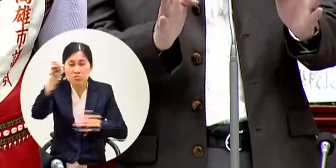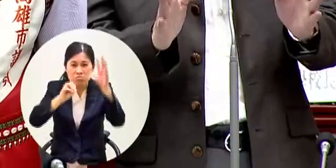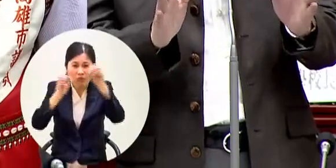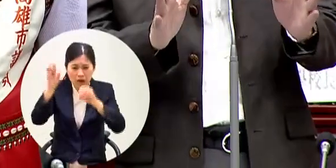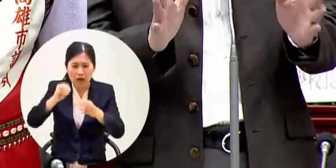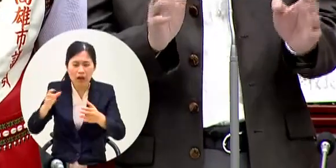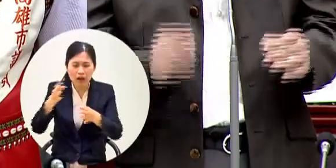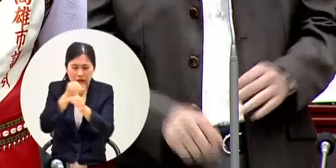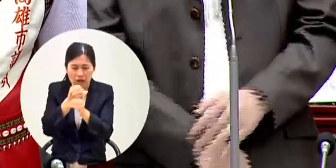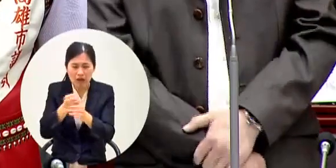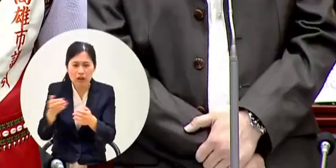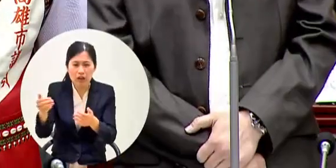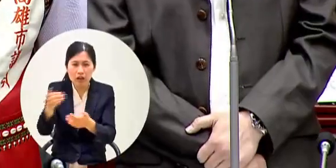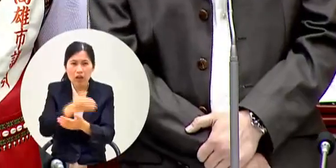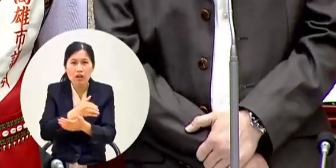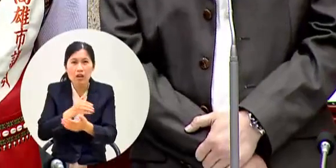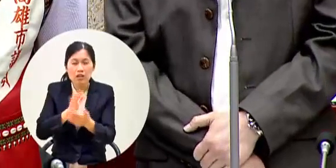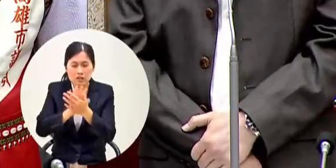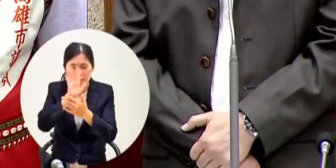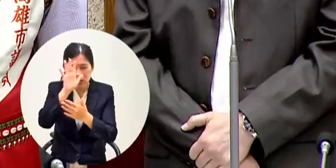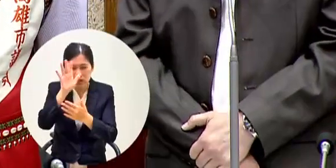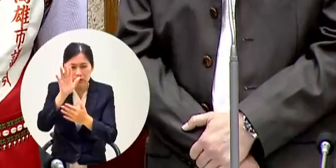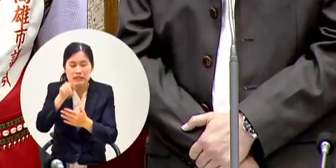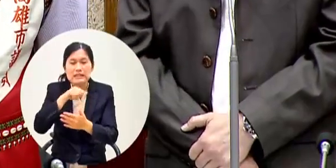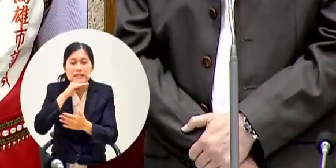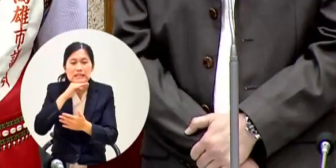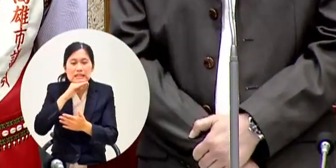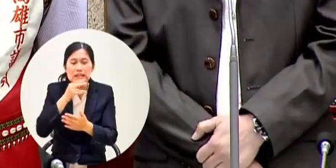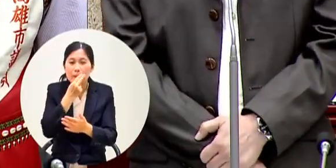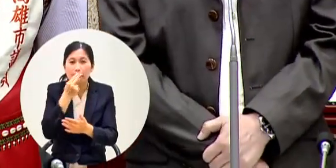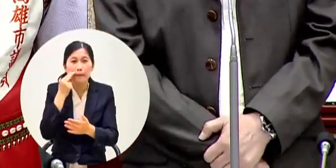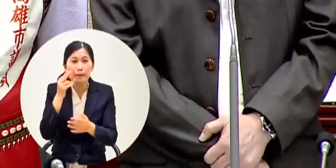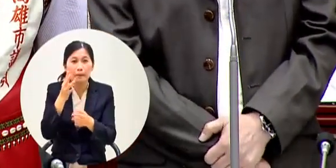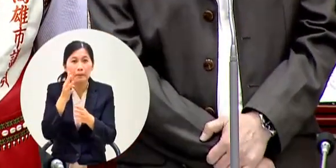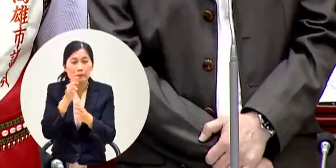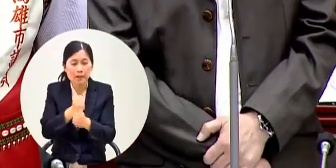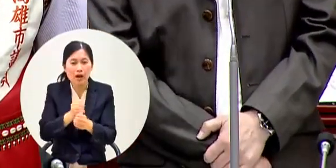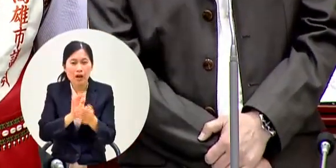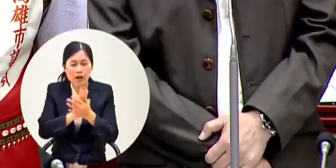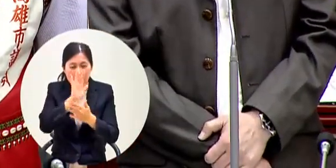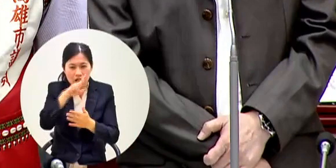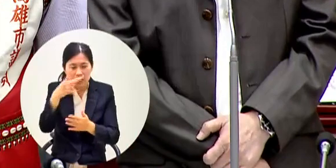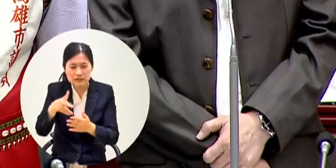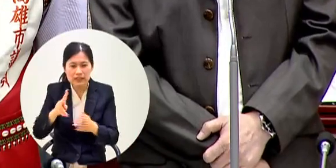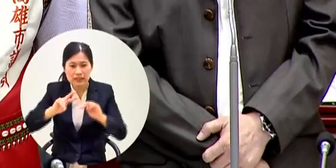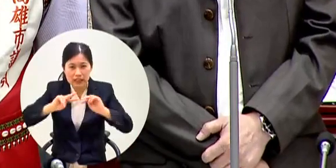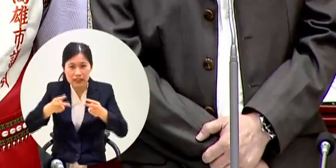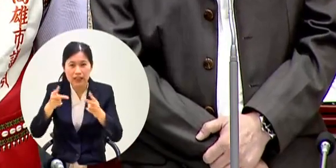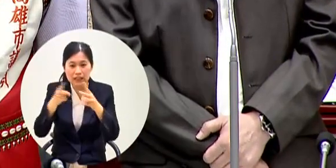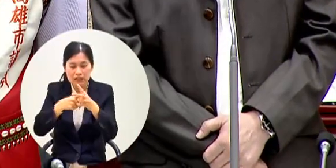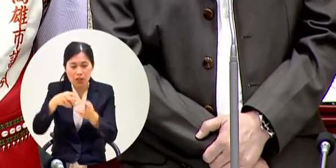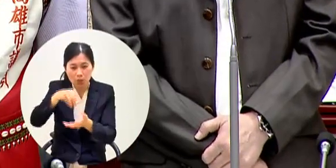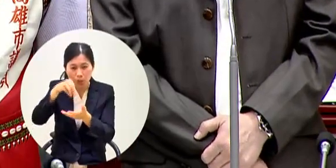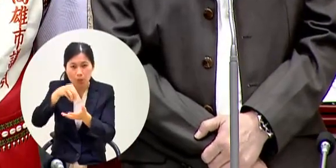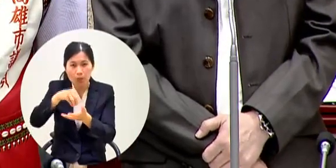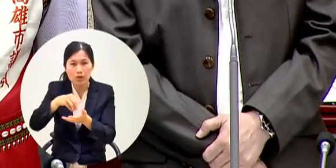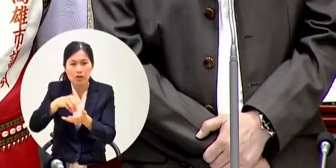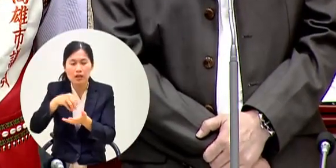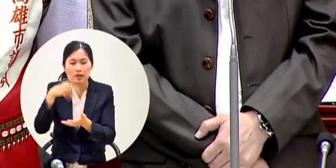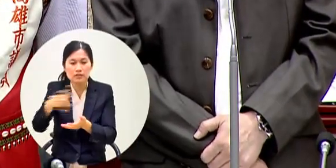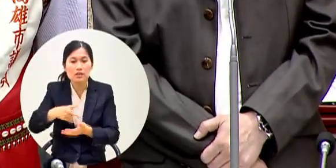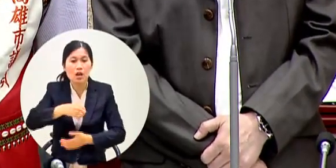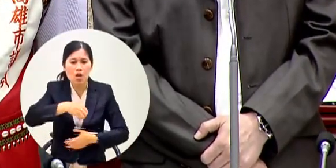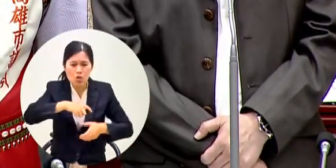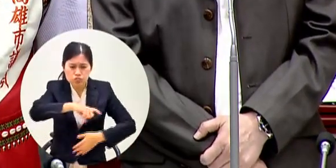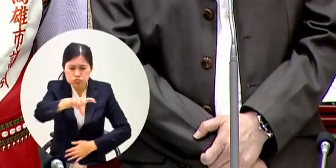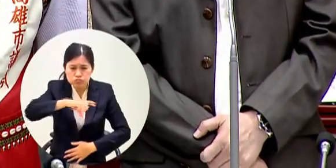进行。那后来他们现在因为整个现在都是采梅子的一个季节，所以他会等到这个结束之